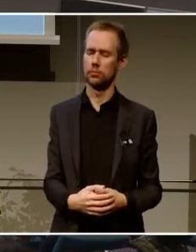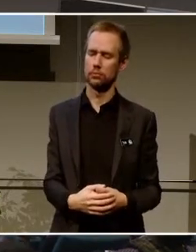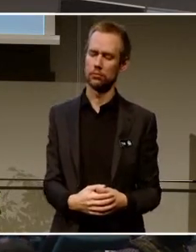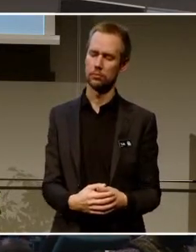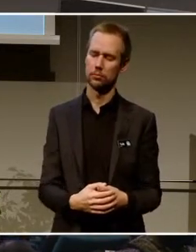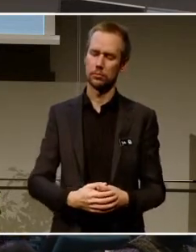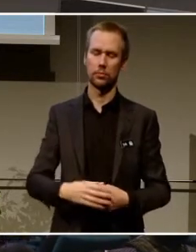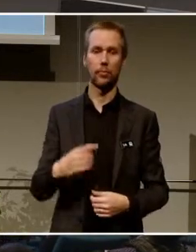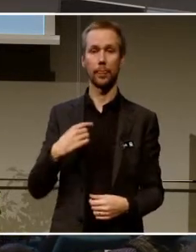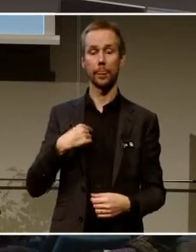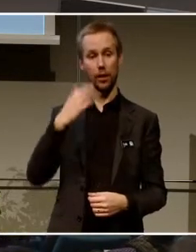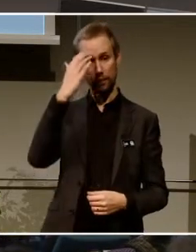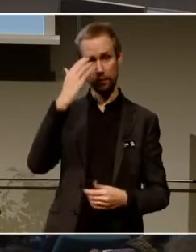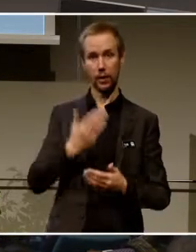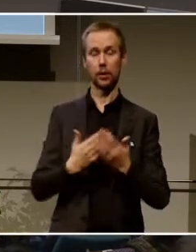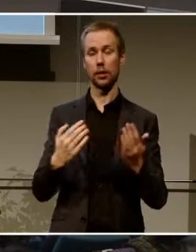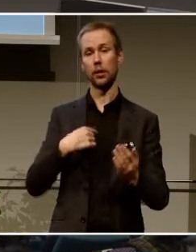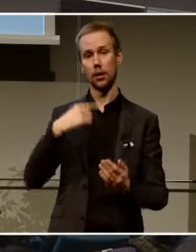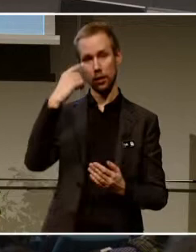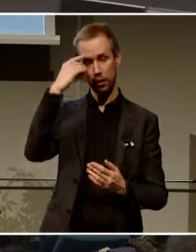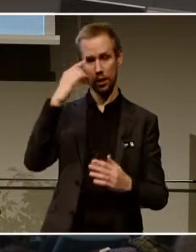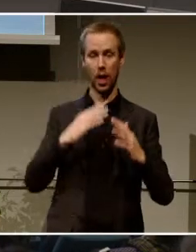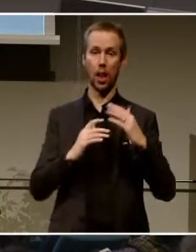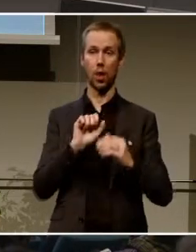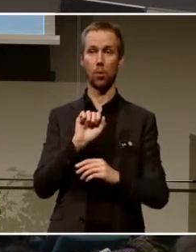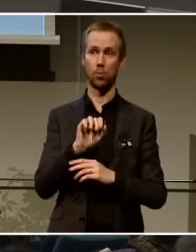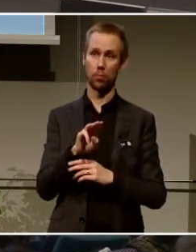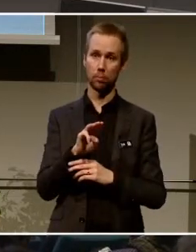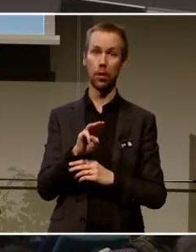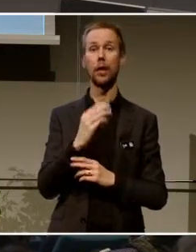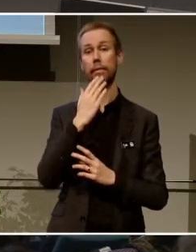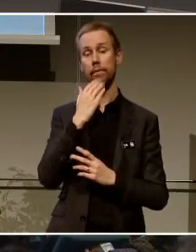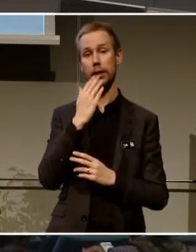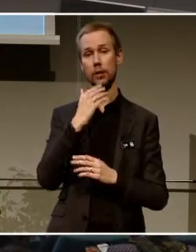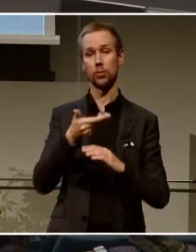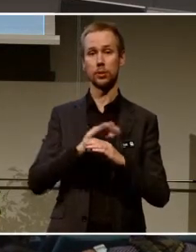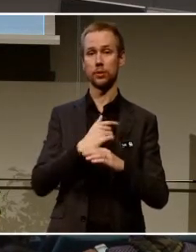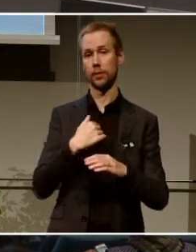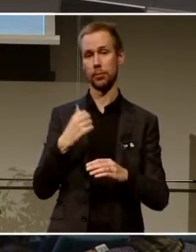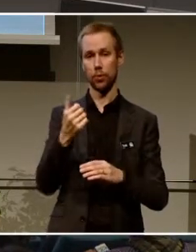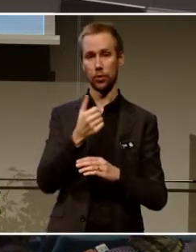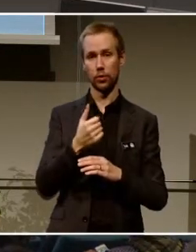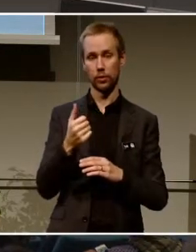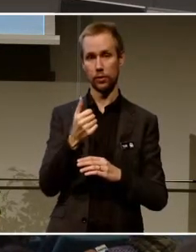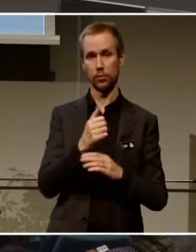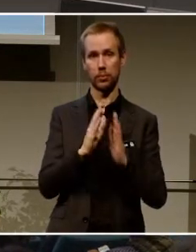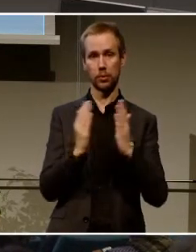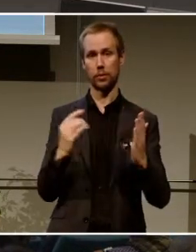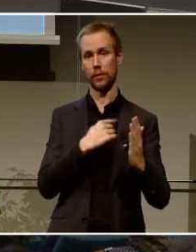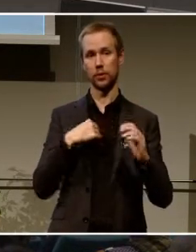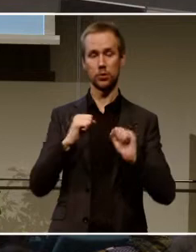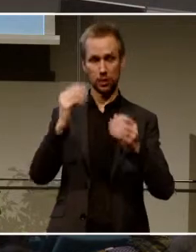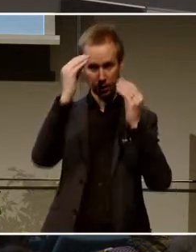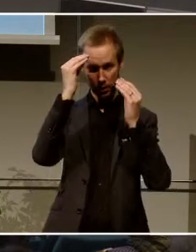Jag vet inte, jag tänker att det handlar väldigt mycket om man tittar på vad vi behöver för kompetens på biblioteken, så handlar det mycket om att lära tillsammans